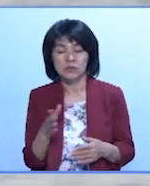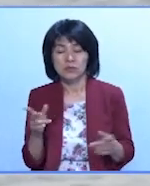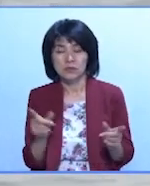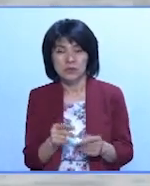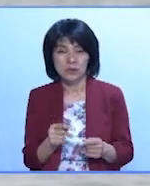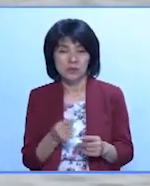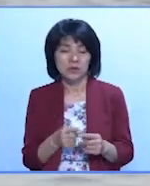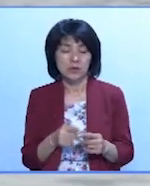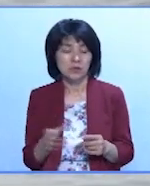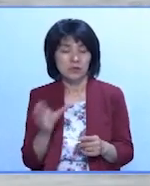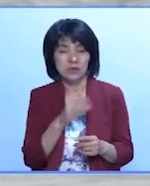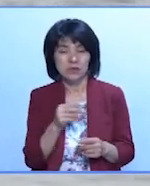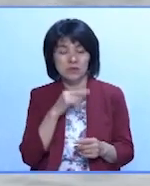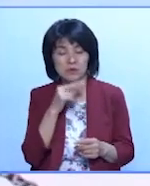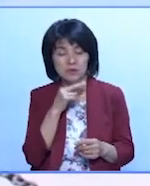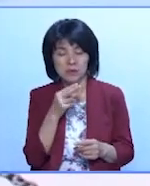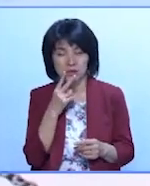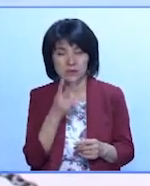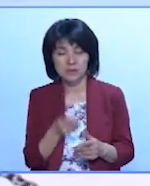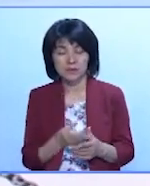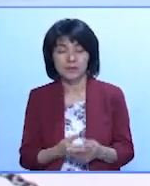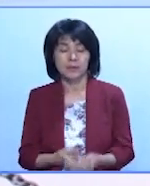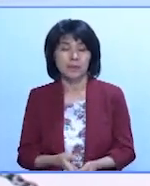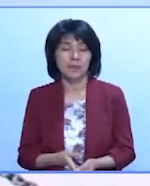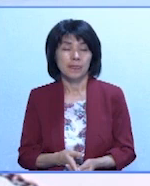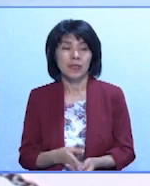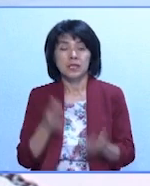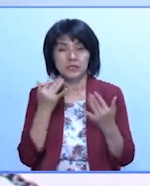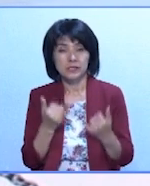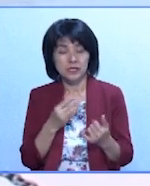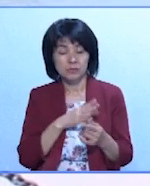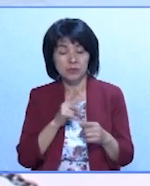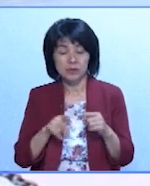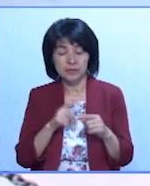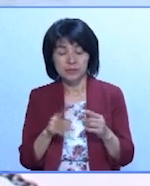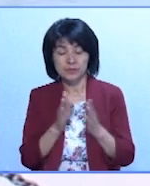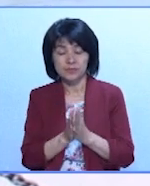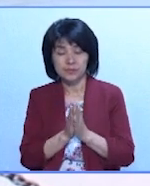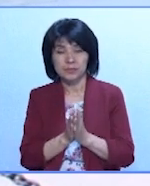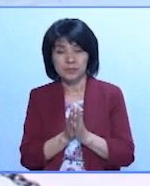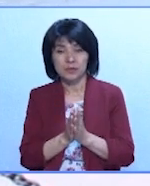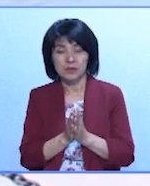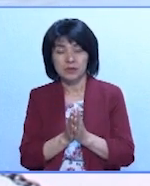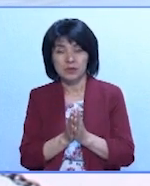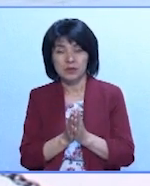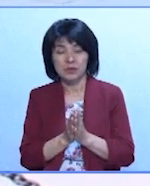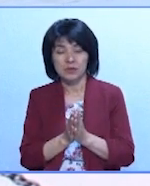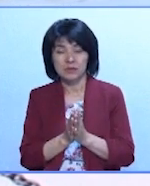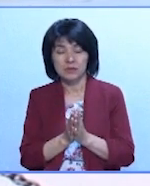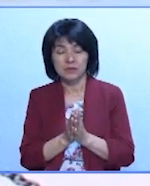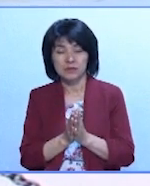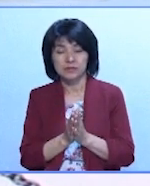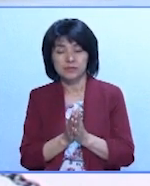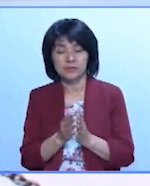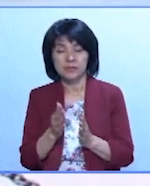мамандар барынша абай болуға шақырады. Қазіргі таңда жедел құтқару жасағы өтінім сұрайтын тұрғындардан